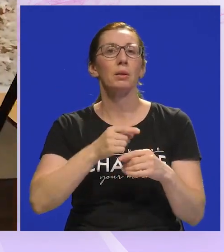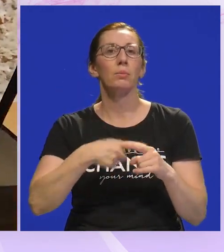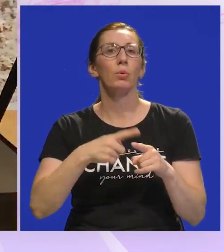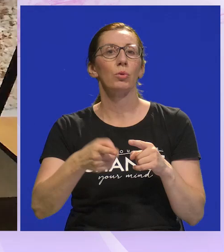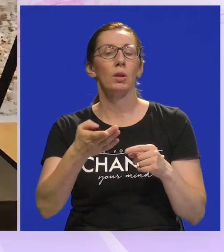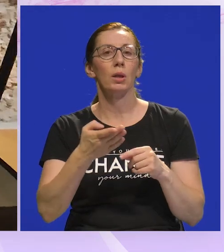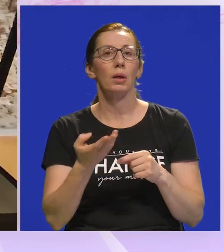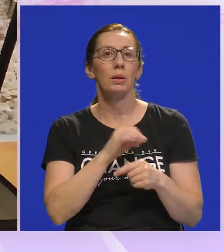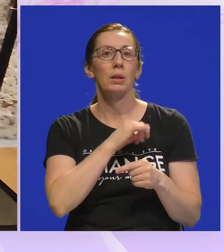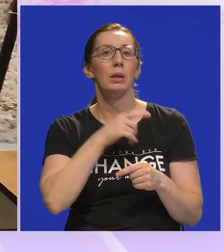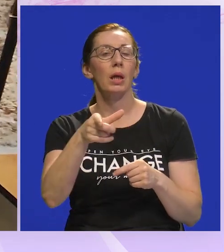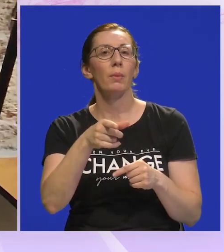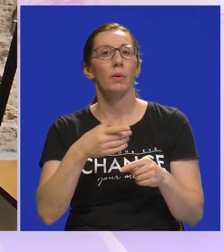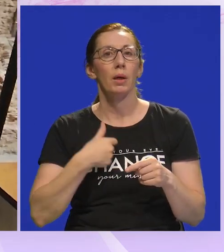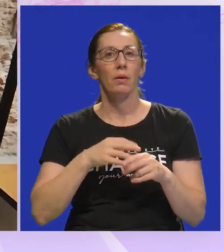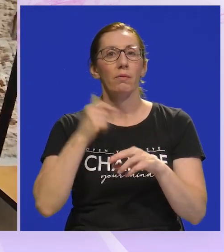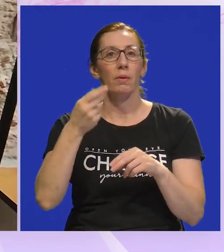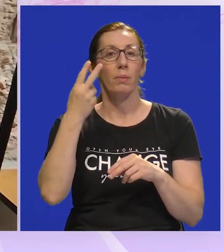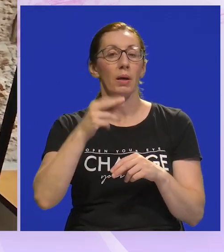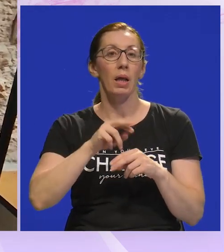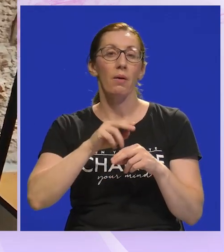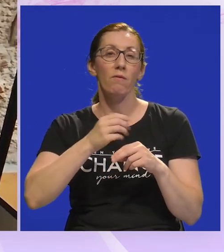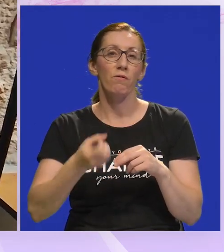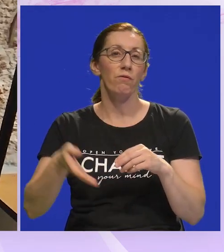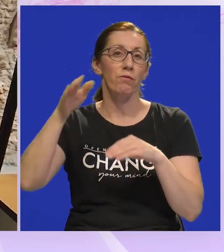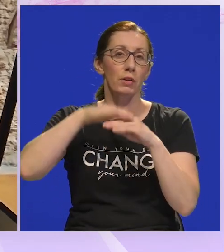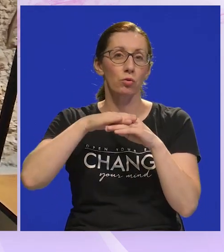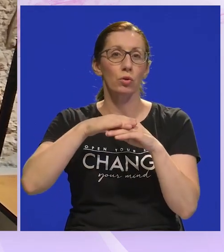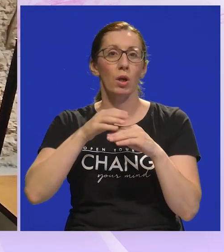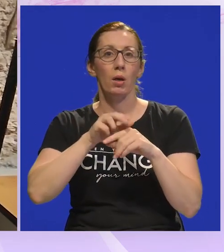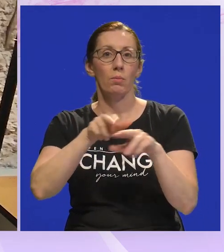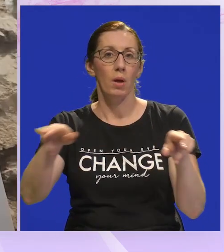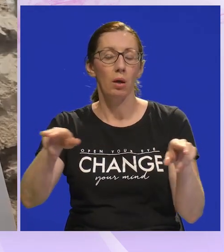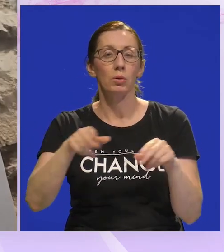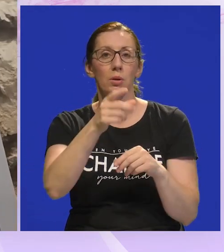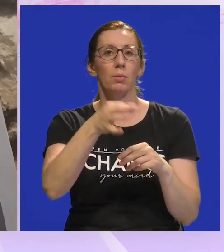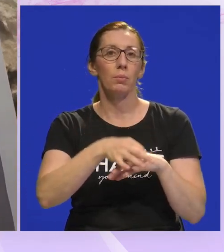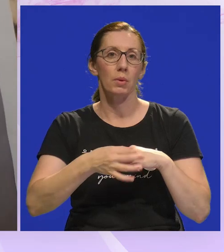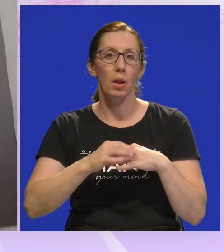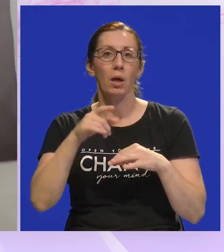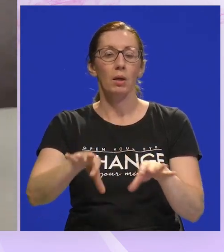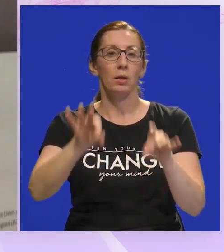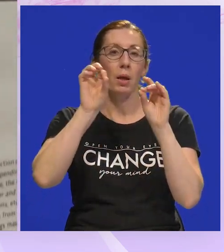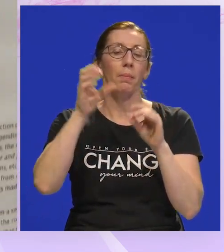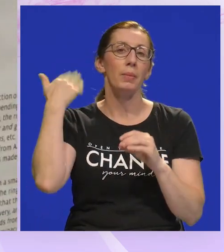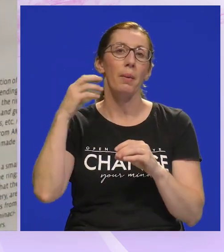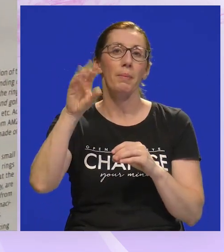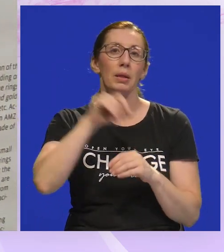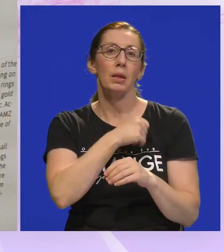taj prsten je izuzetno zanimljiv, imamo više zlatnog prstenja nama u fundusu, već je bio rađen prije 15